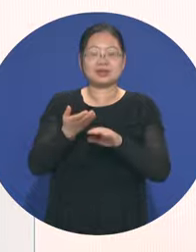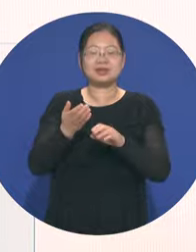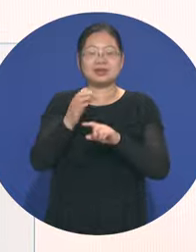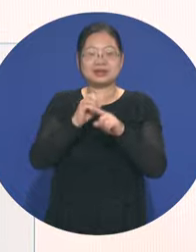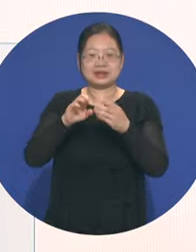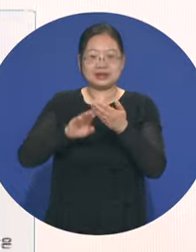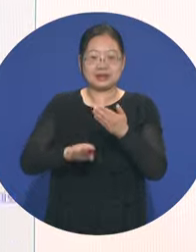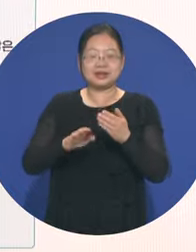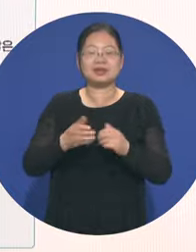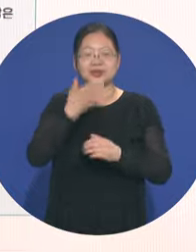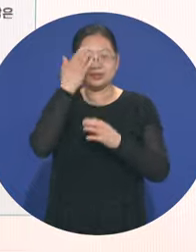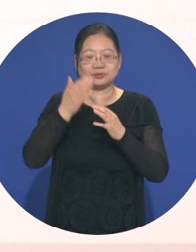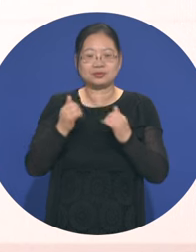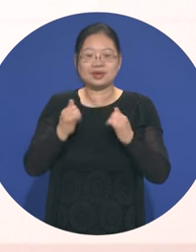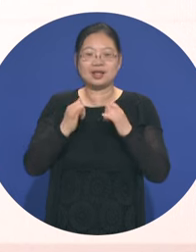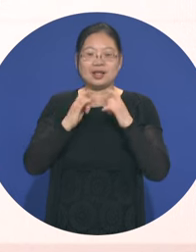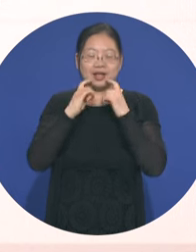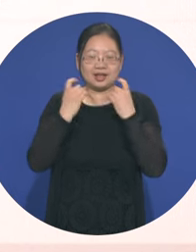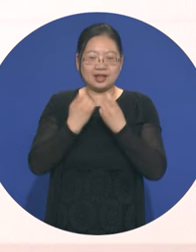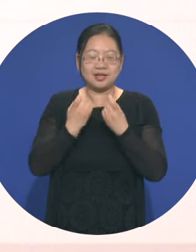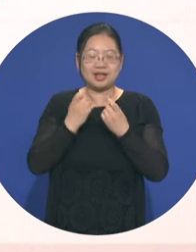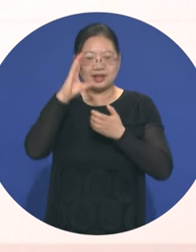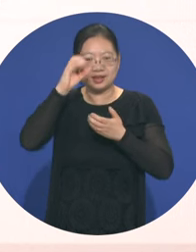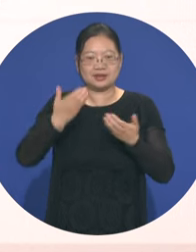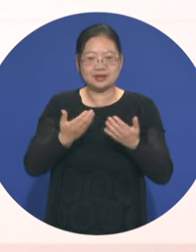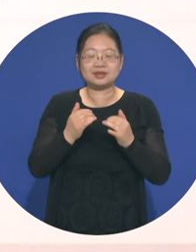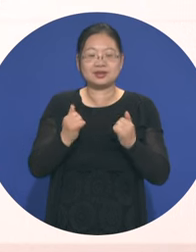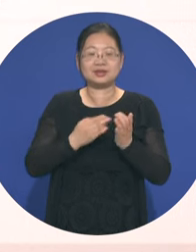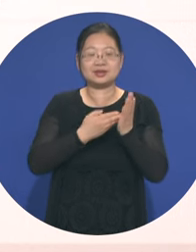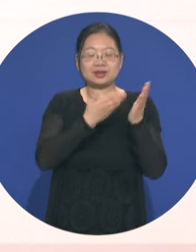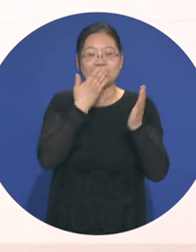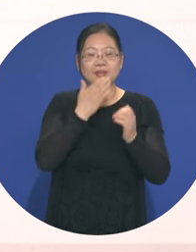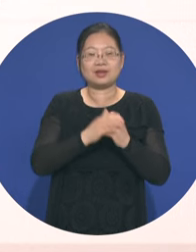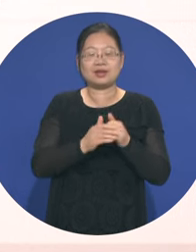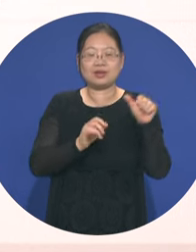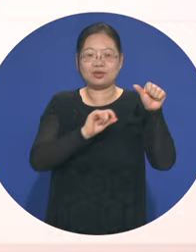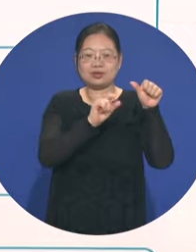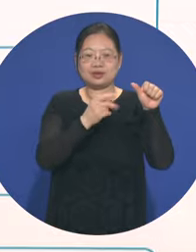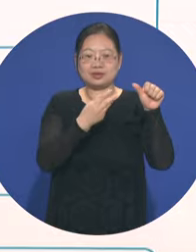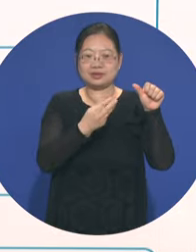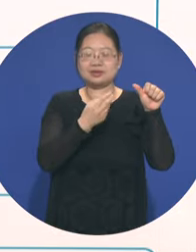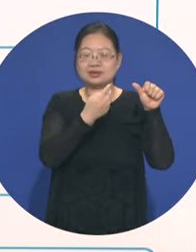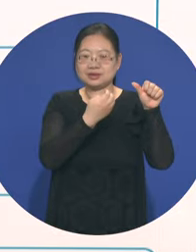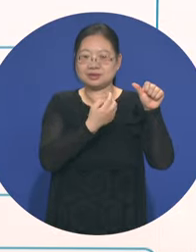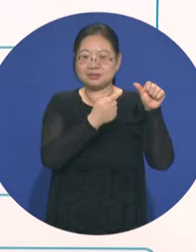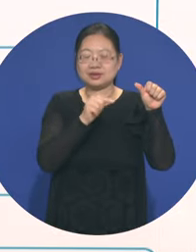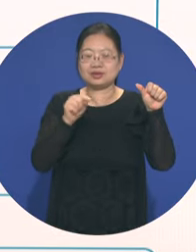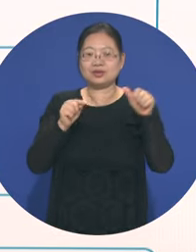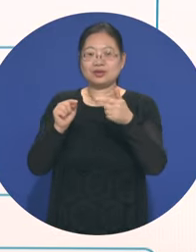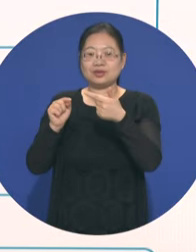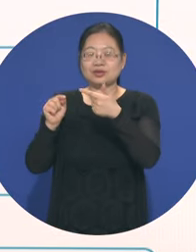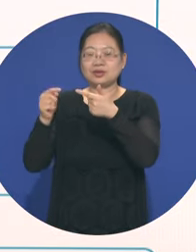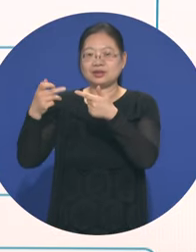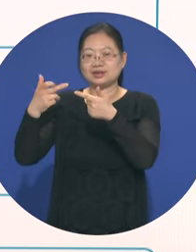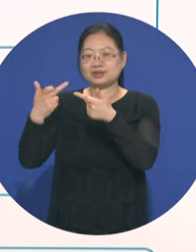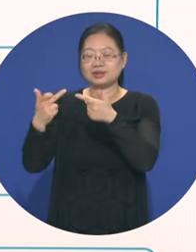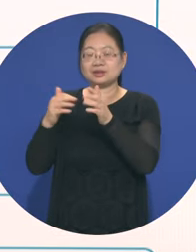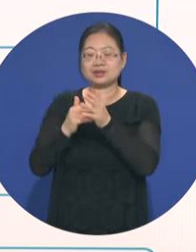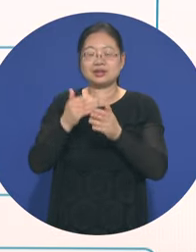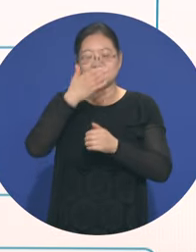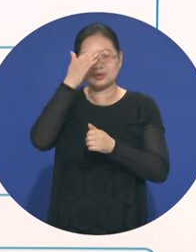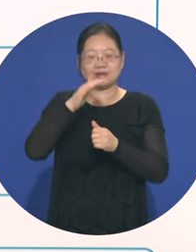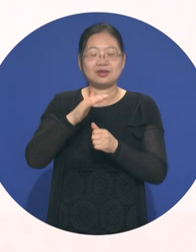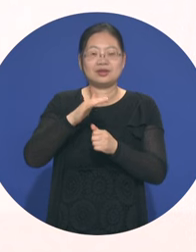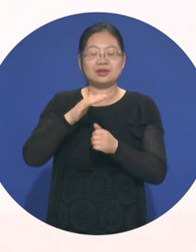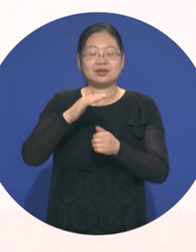노동자로 아르바이트와 자영업자도 신청할 수 있습니다 신청은 5월 31일부터 6월 17일까지